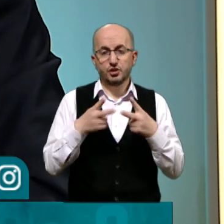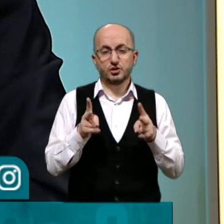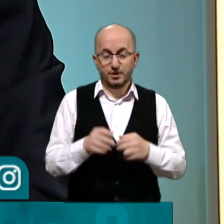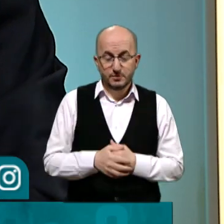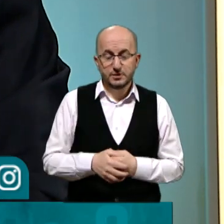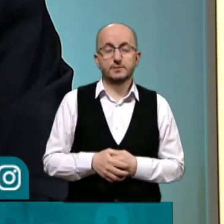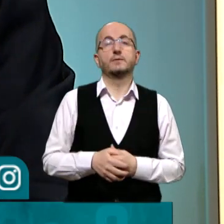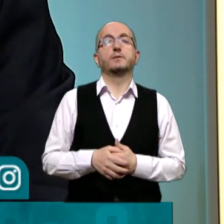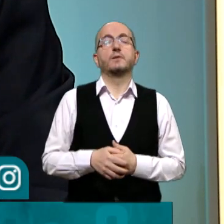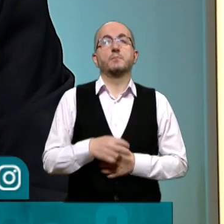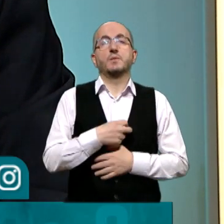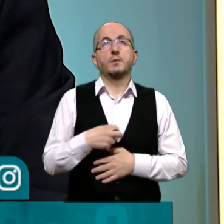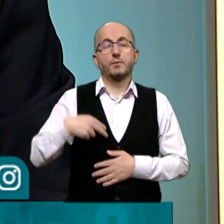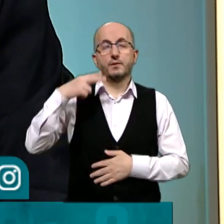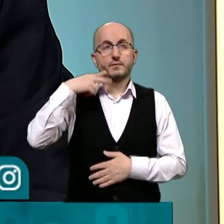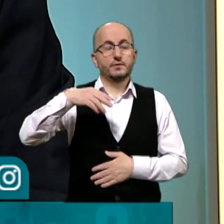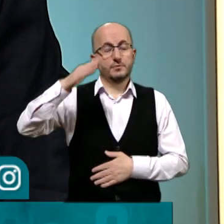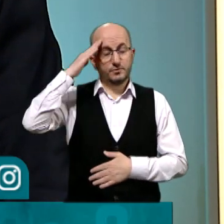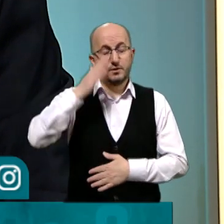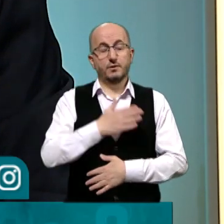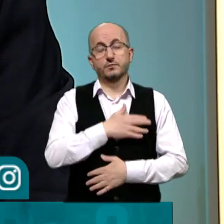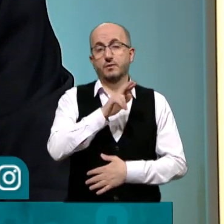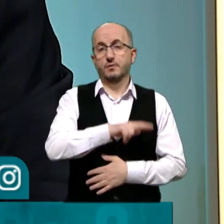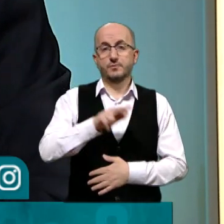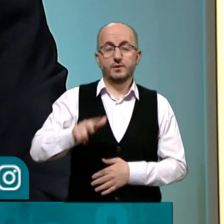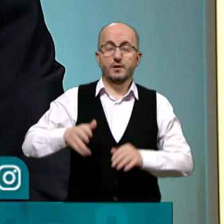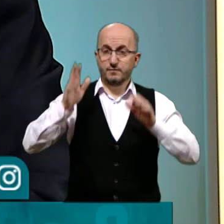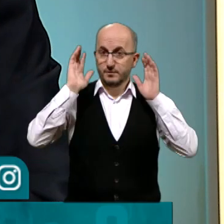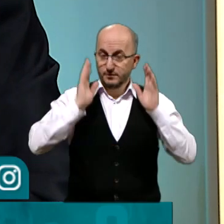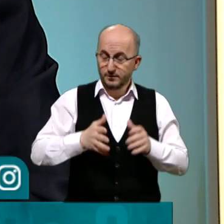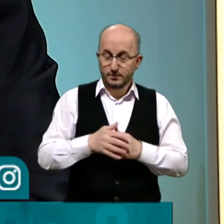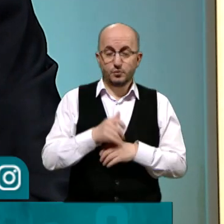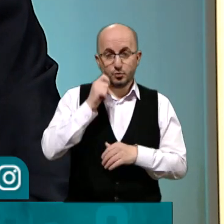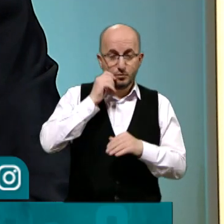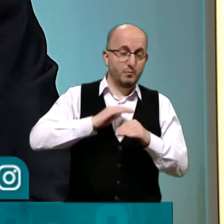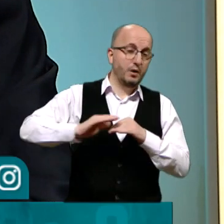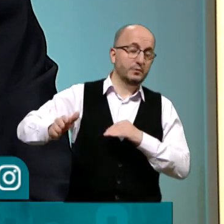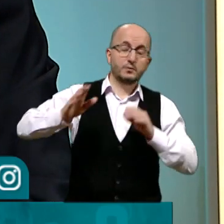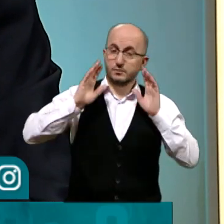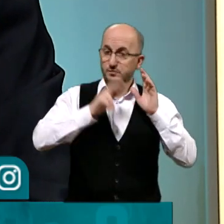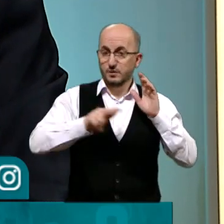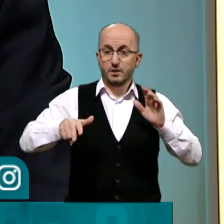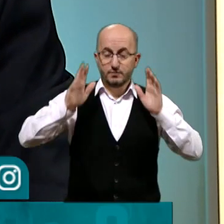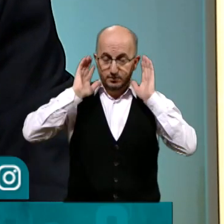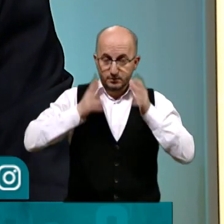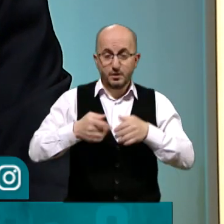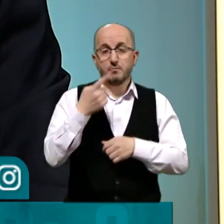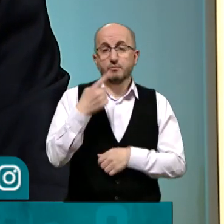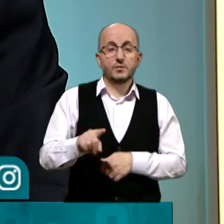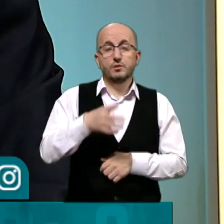O halde peygamber aleyhisselatu vesselam tarafı yıkıldığı Ümmet tarafı yıkıldı